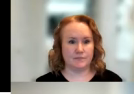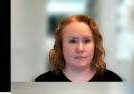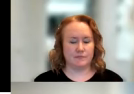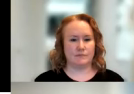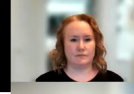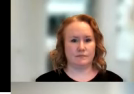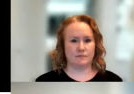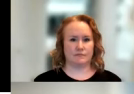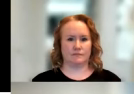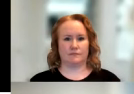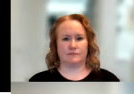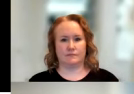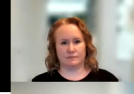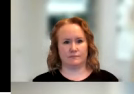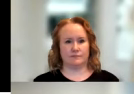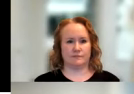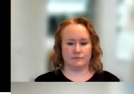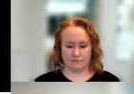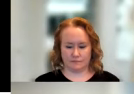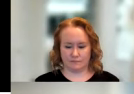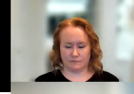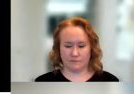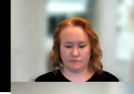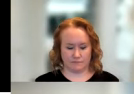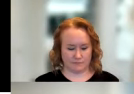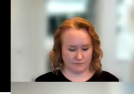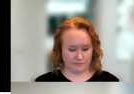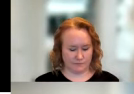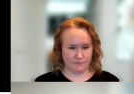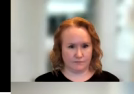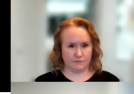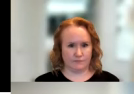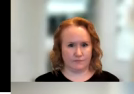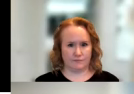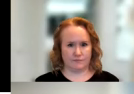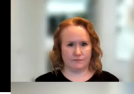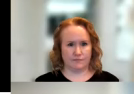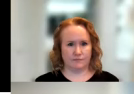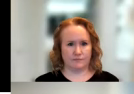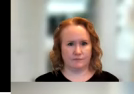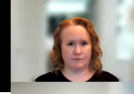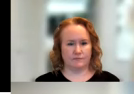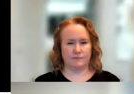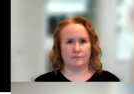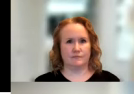Der varen bruker visuelle elementer, skal produktet gi fleksible måter for også å forbedre bildekvaliteten